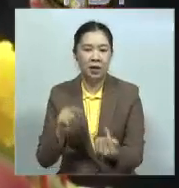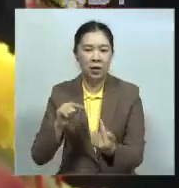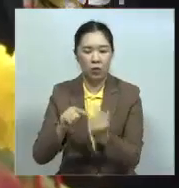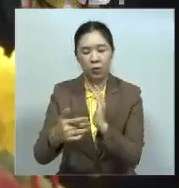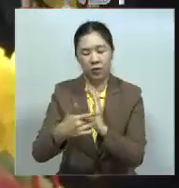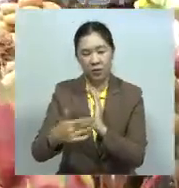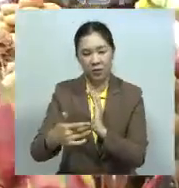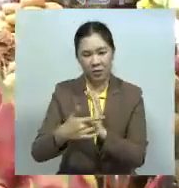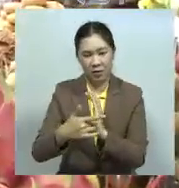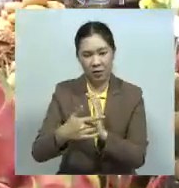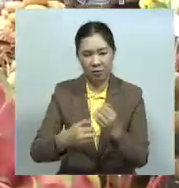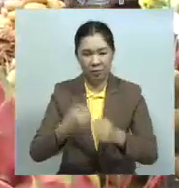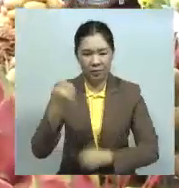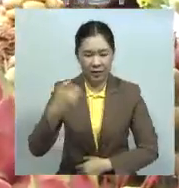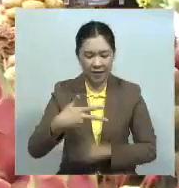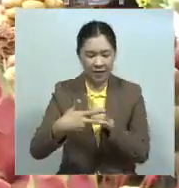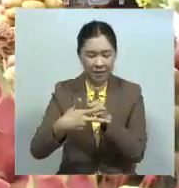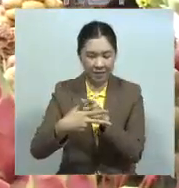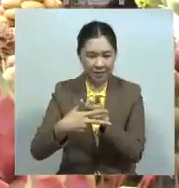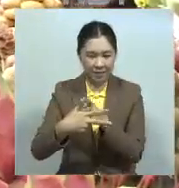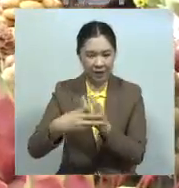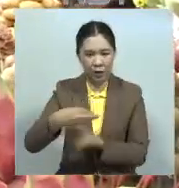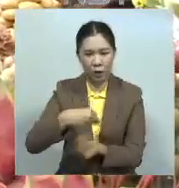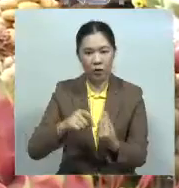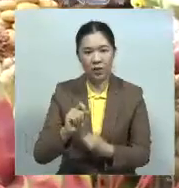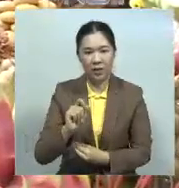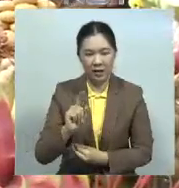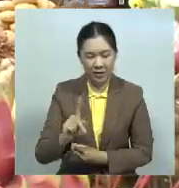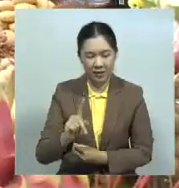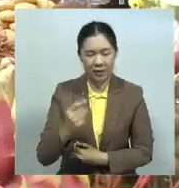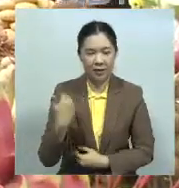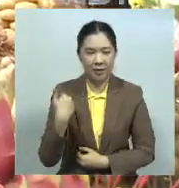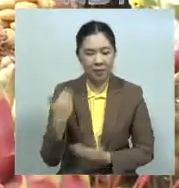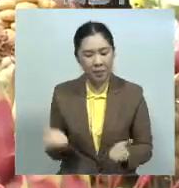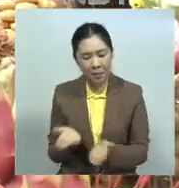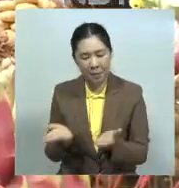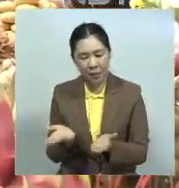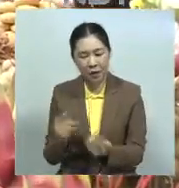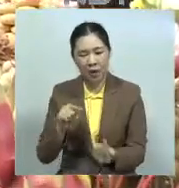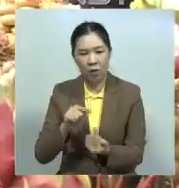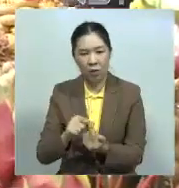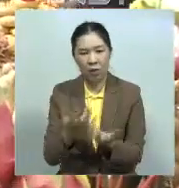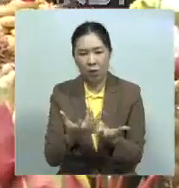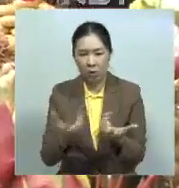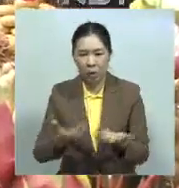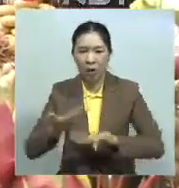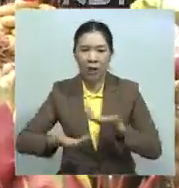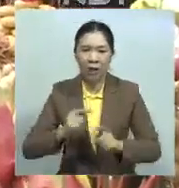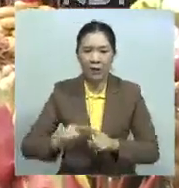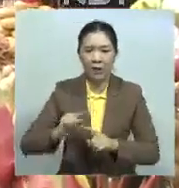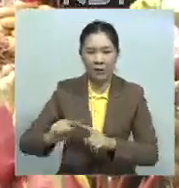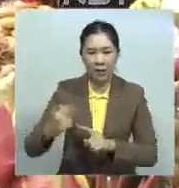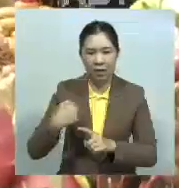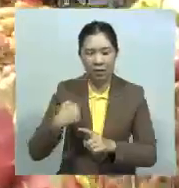จิทัลใน3ด้านนะคะนั่นก็คือเศรษฐกิจดิจิทัลจะผลักดันและสนับสนุนให้ภาคธุรกิจผู้ประกอบการสร้างเ